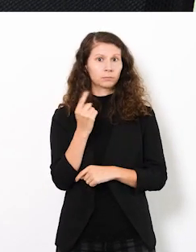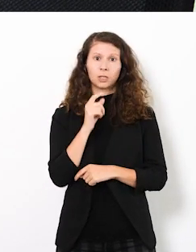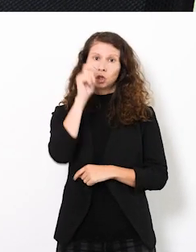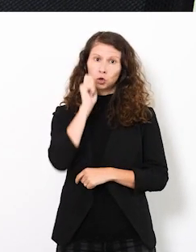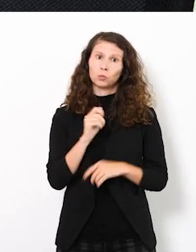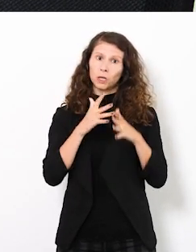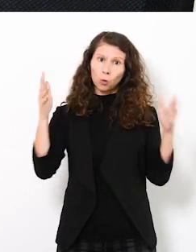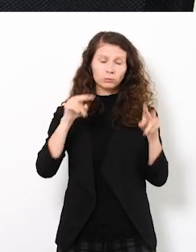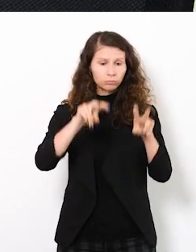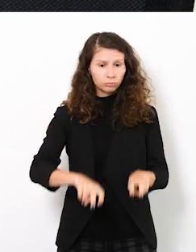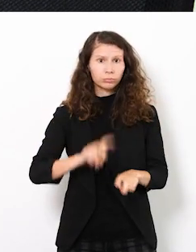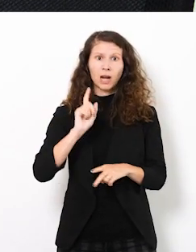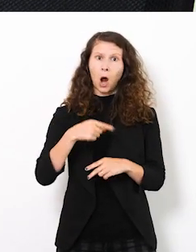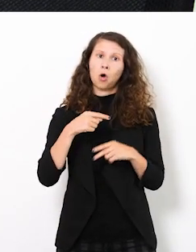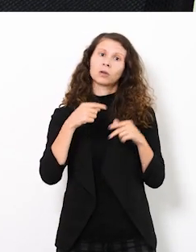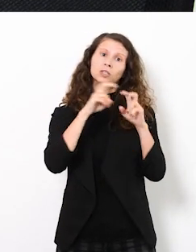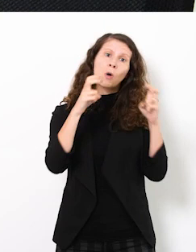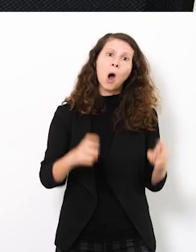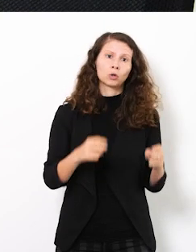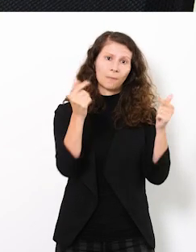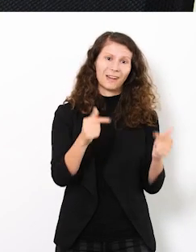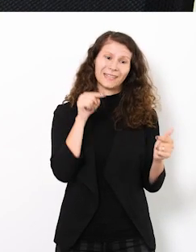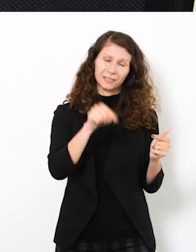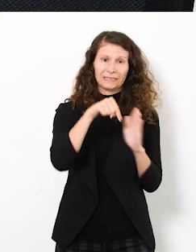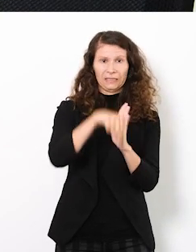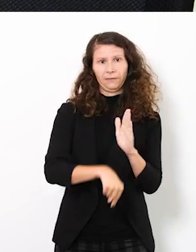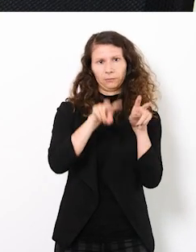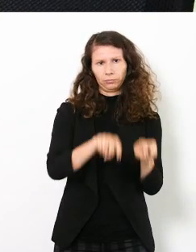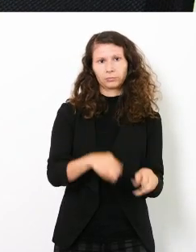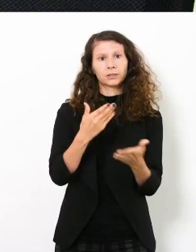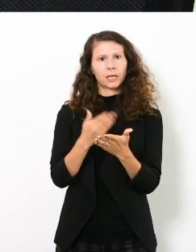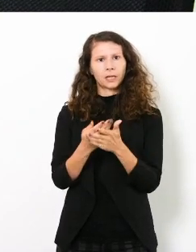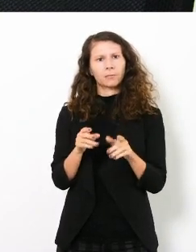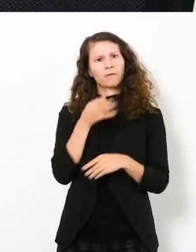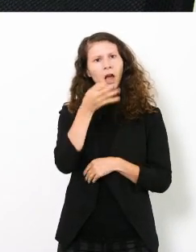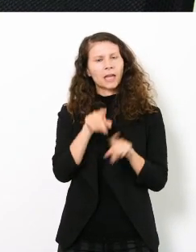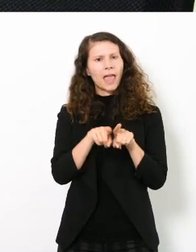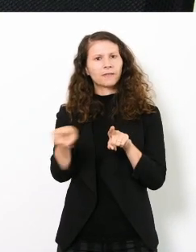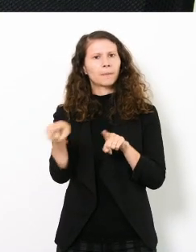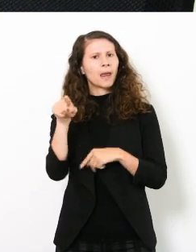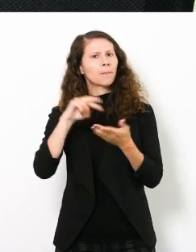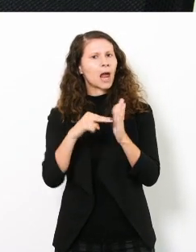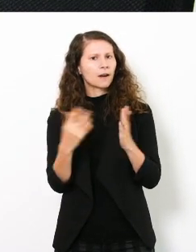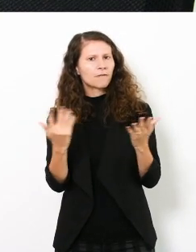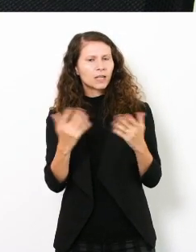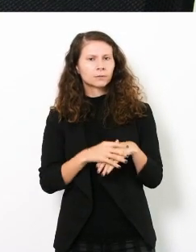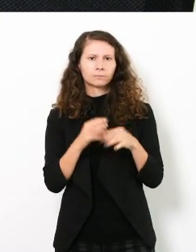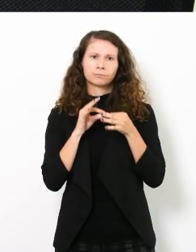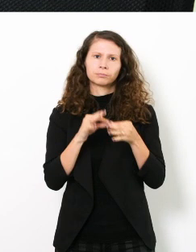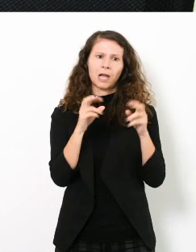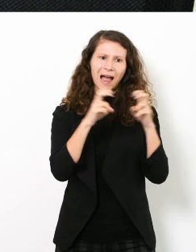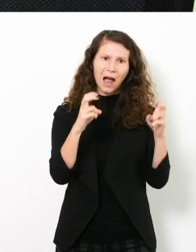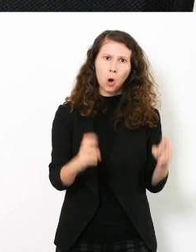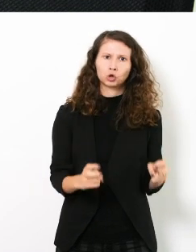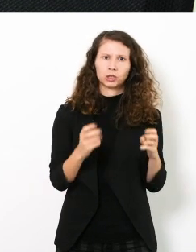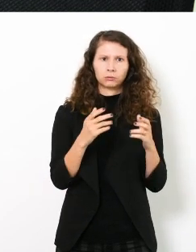beforscht haben, vor allem die Pflege zu Hause. Und deswegen meine nächste Frage, was plant die FDP, um vor allem in der häuslichen Pflege zu